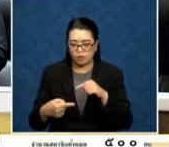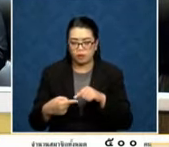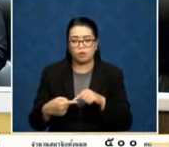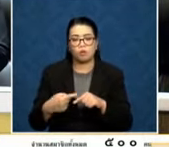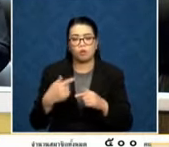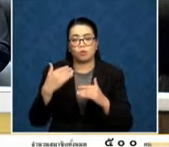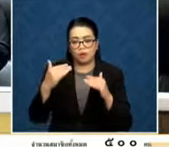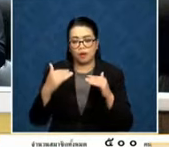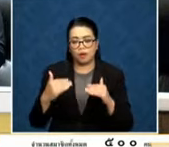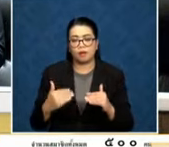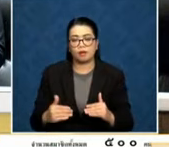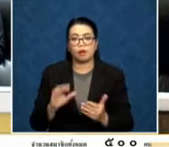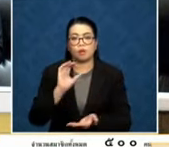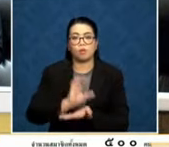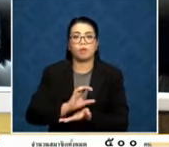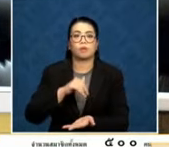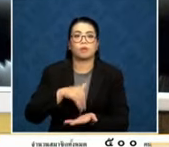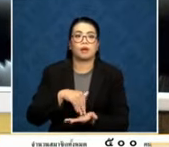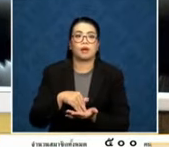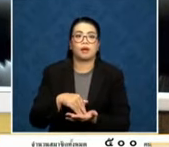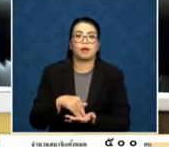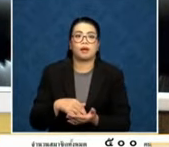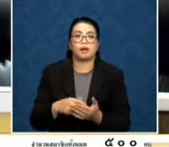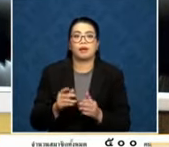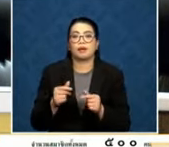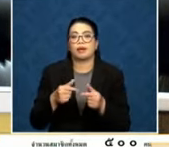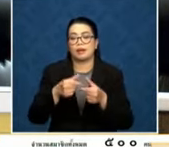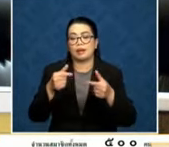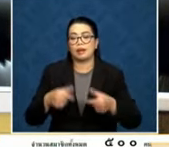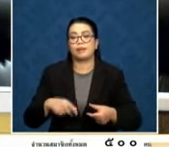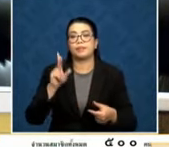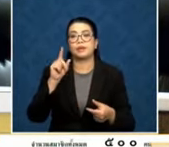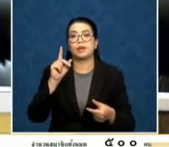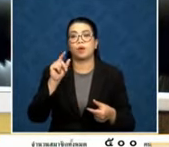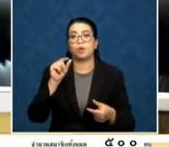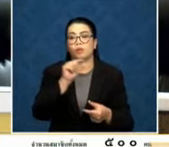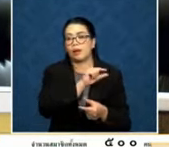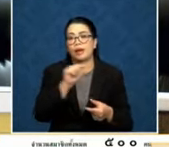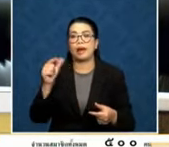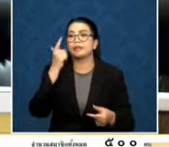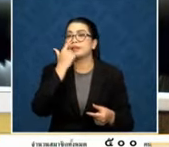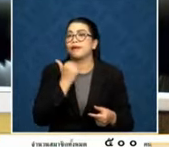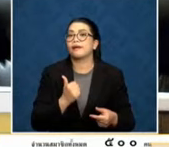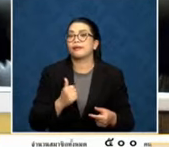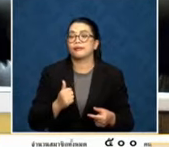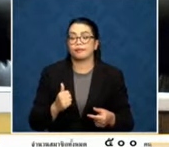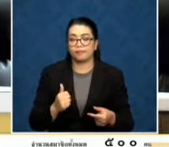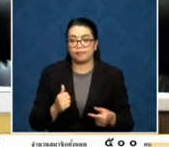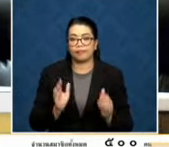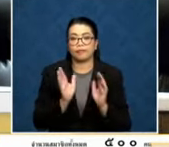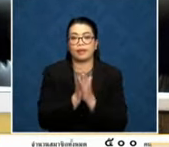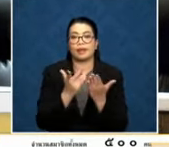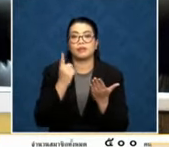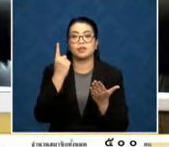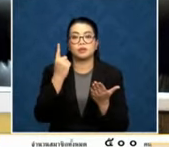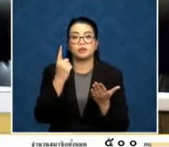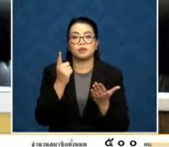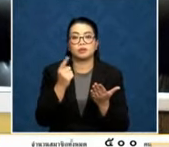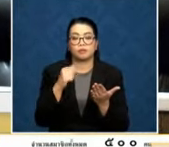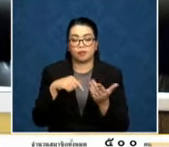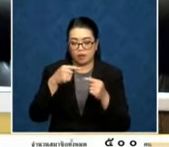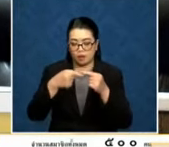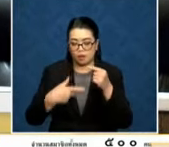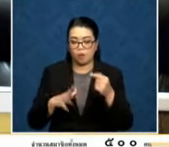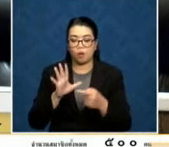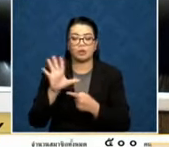รายการในงบกลางนะครับเล่มเขียวคาดแดงเล่มเล่ม 1เนี่ยนะครับในในในเอ่อข้อ 5